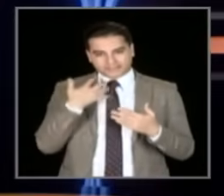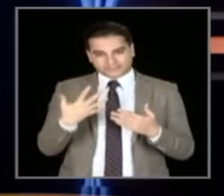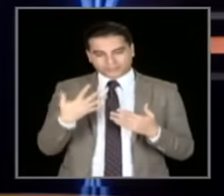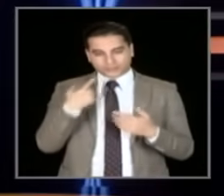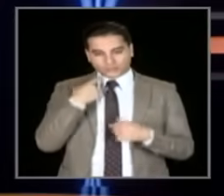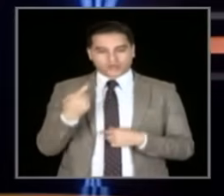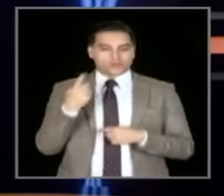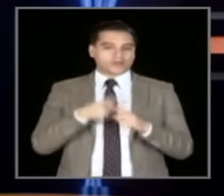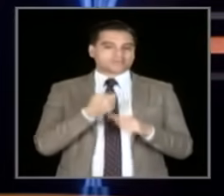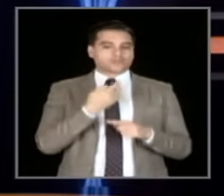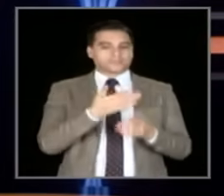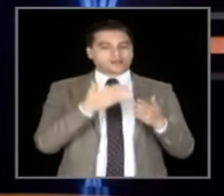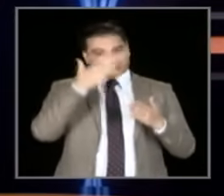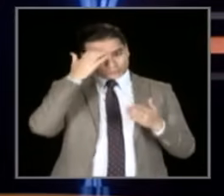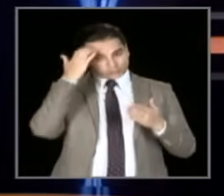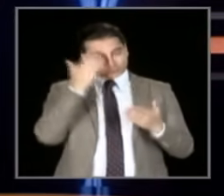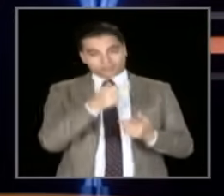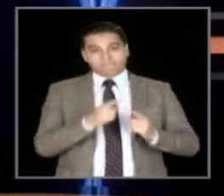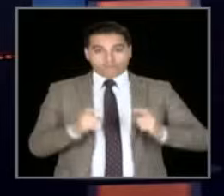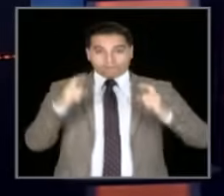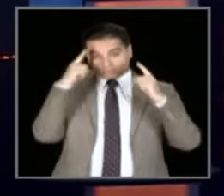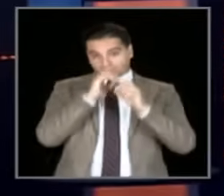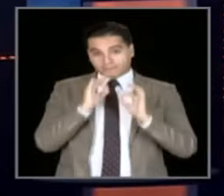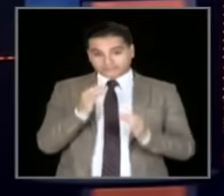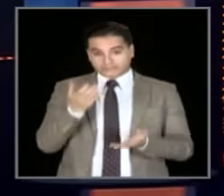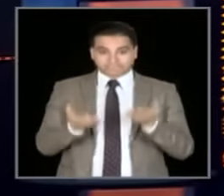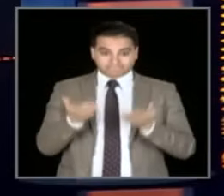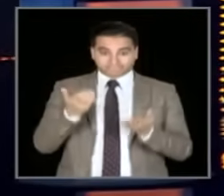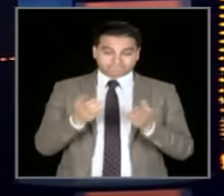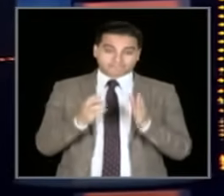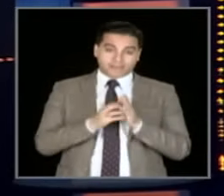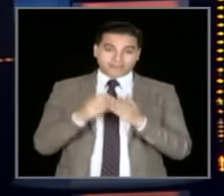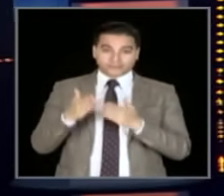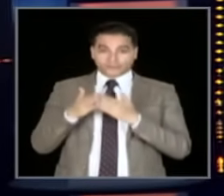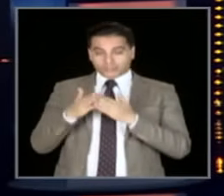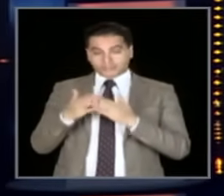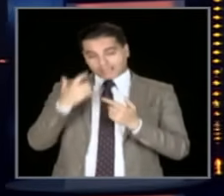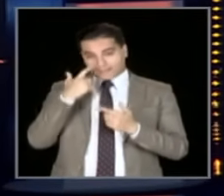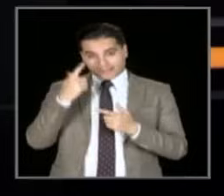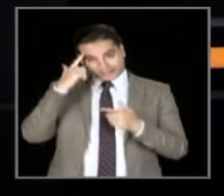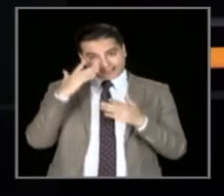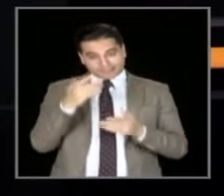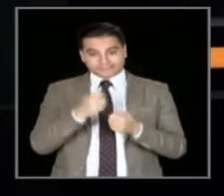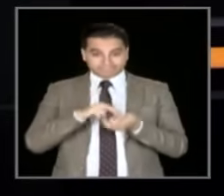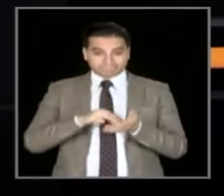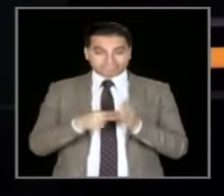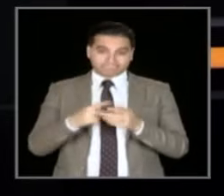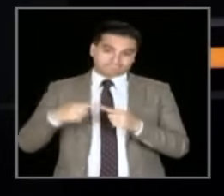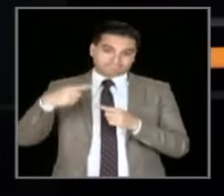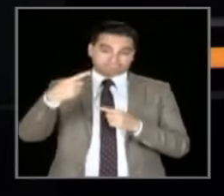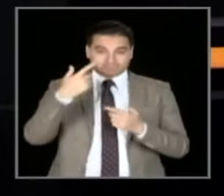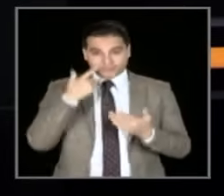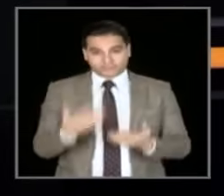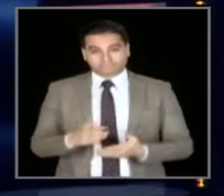45، جامعة أسيوط. مباراة صعبة جدا. جامعة سويس محتاجين تركزوا في الفقرات اللي